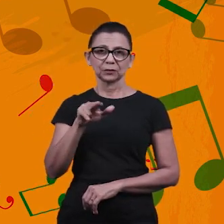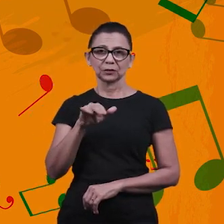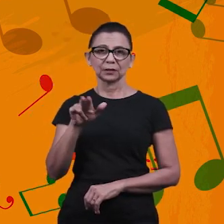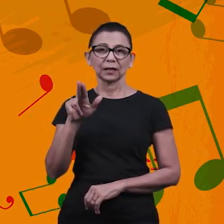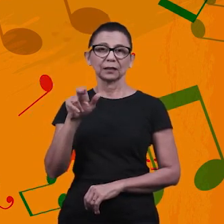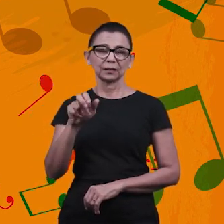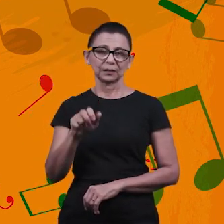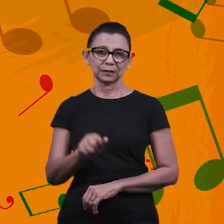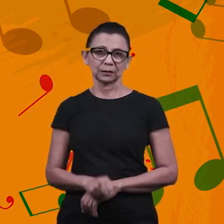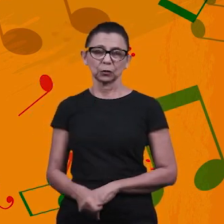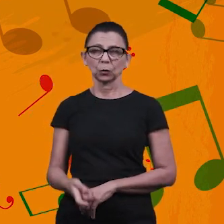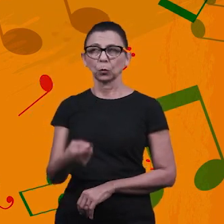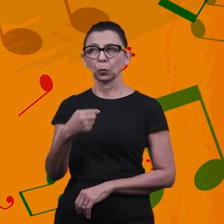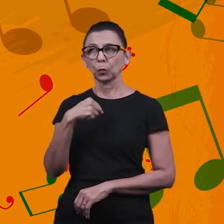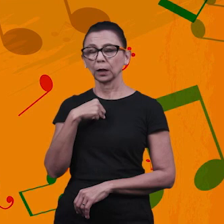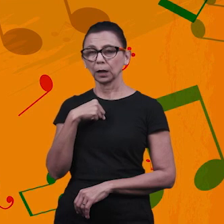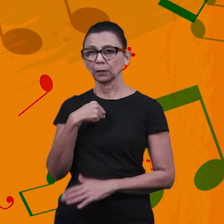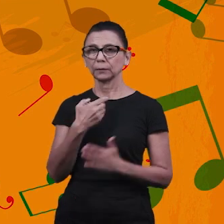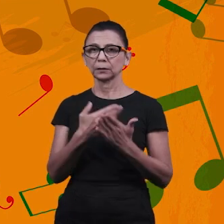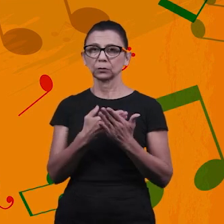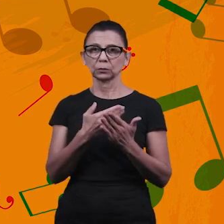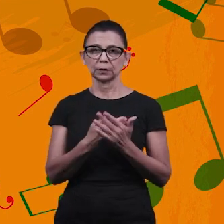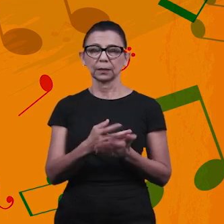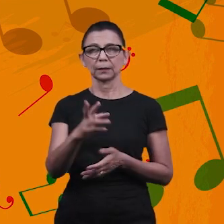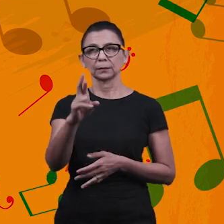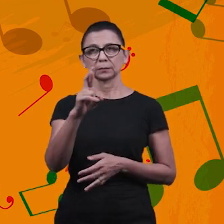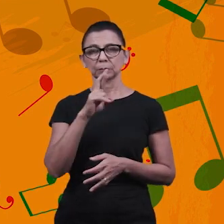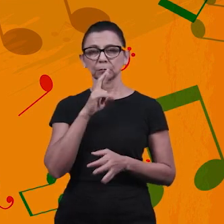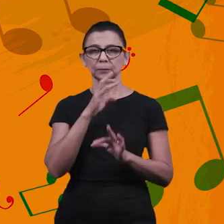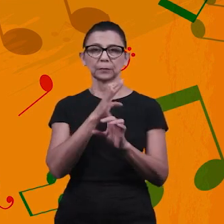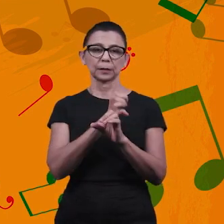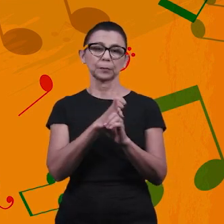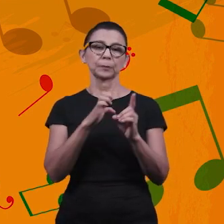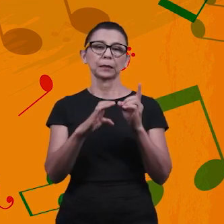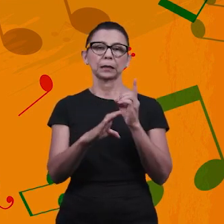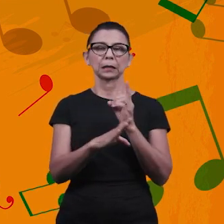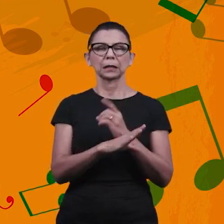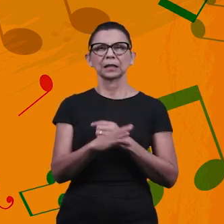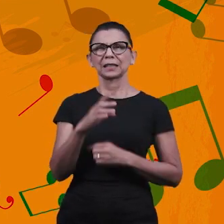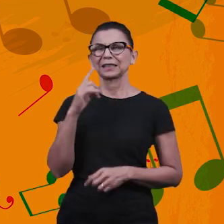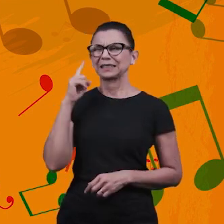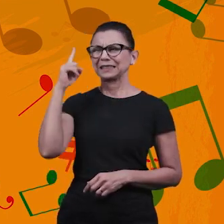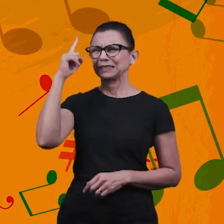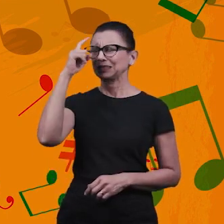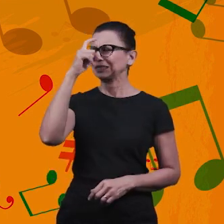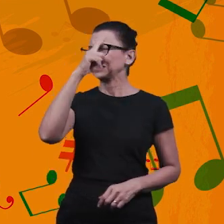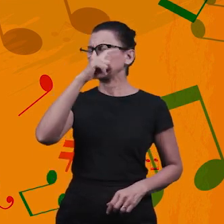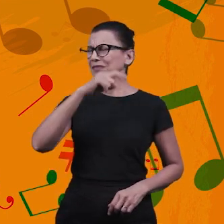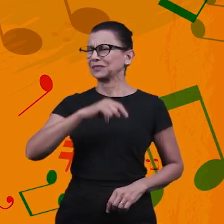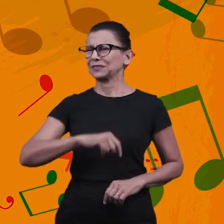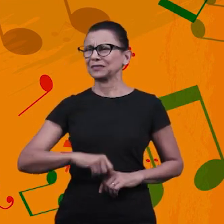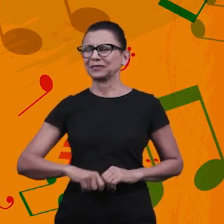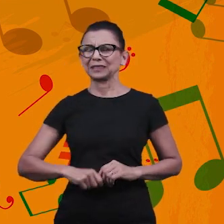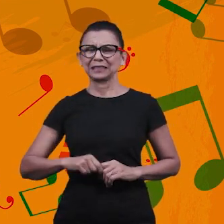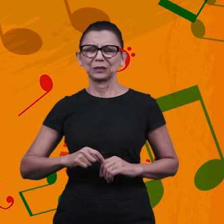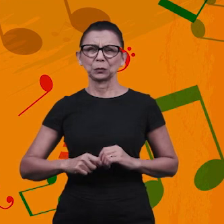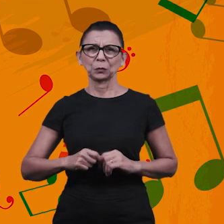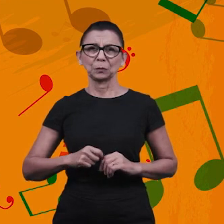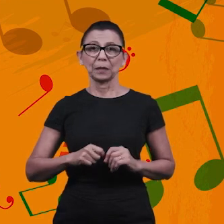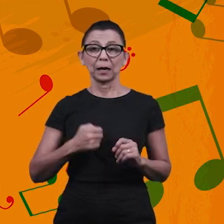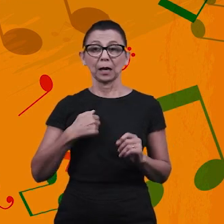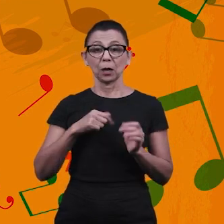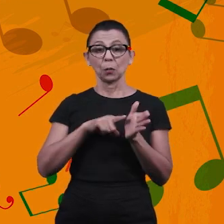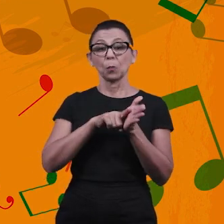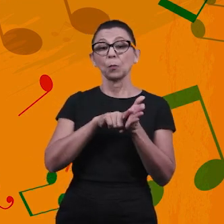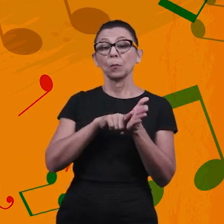Quand j'ai étudié la réponse de l'école biblique dominicale, j'ai trouvé un peu difficile, mais